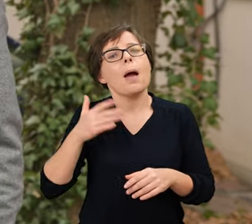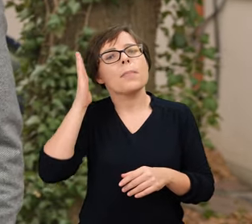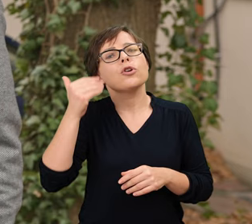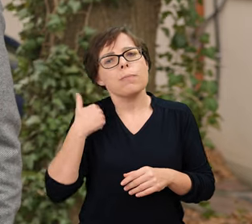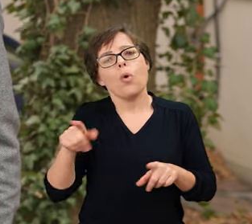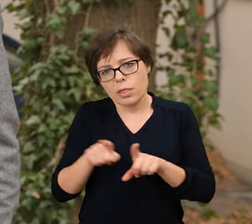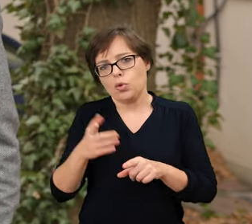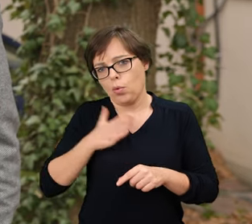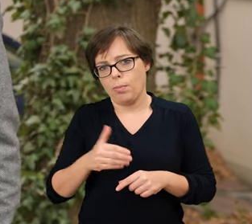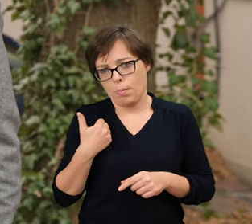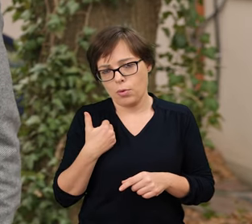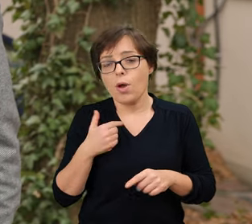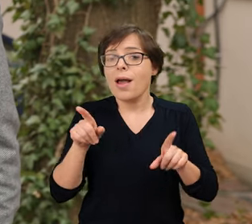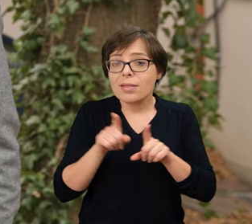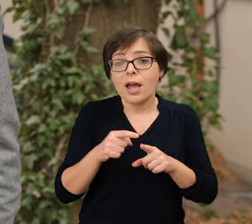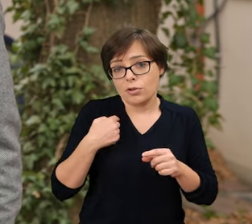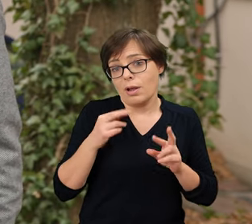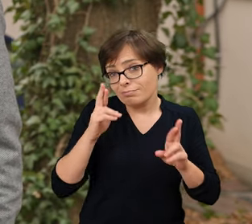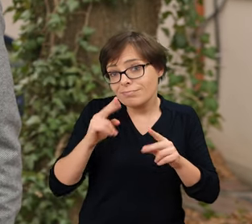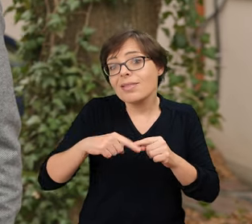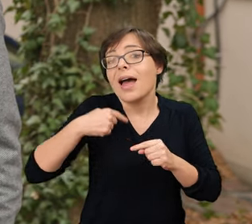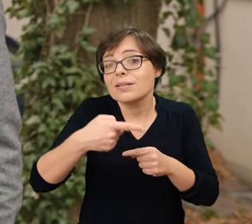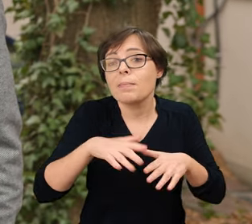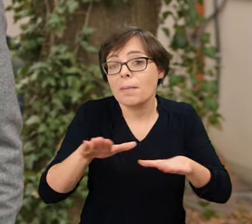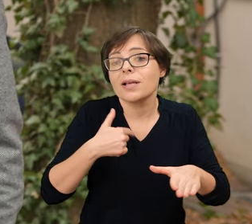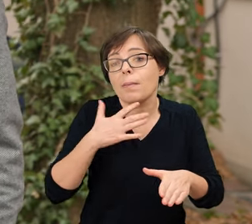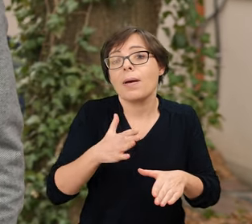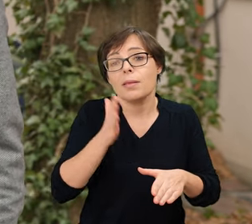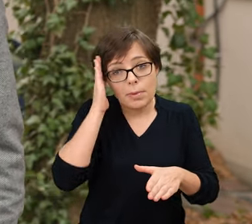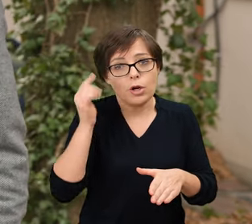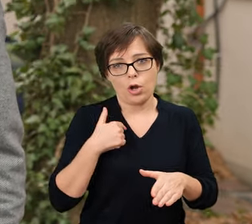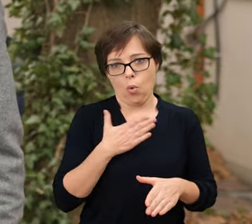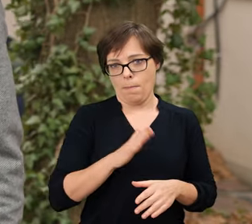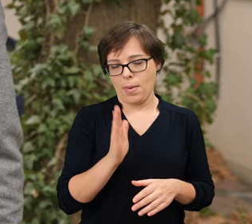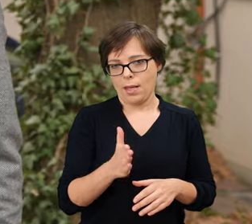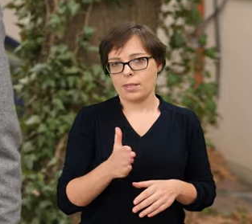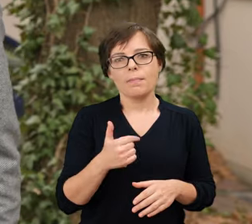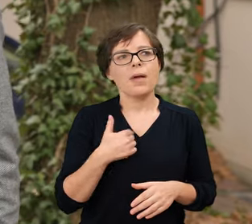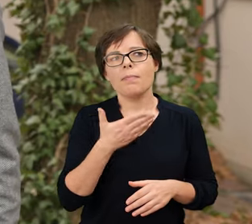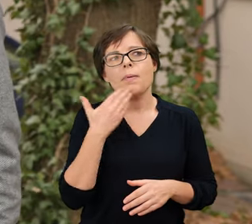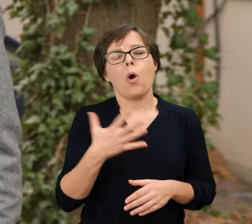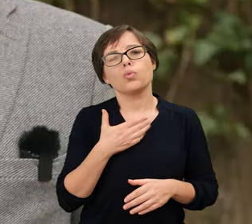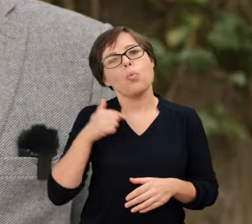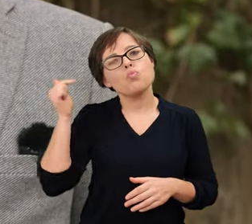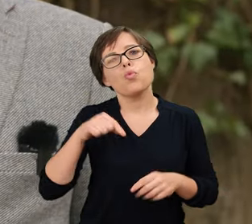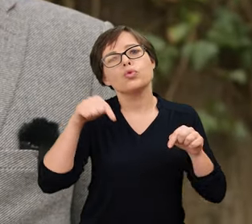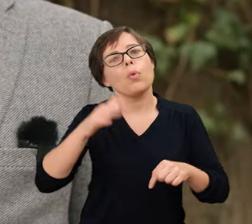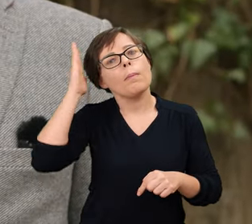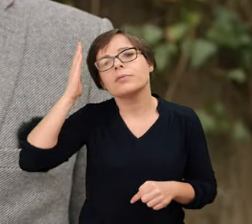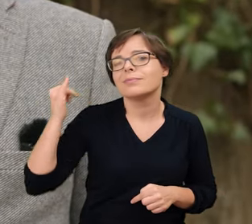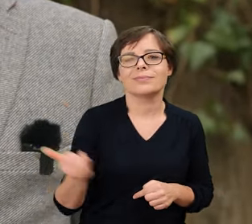mam nadzieję, polubię kolejne. Nie mam poczucia, że coś jest na zawsze i nie mam poczucia, że